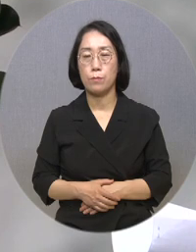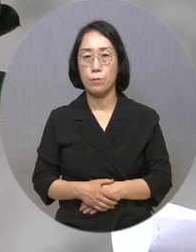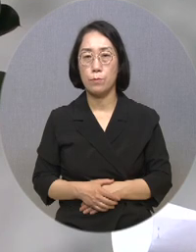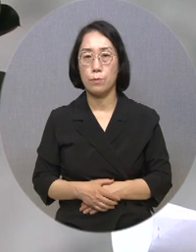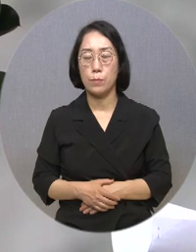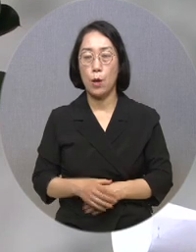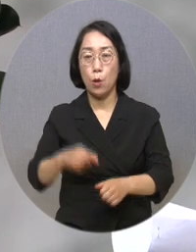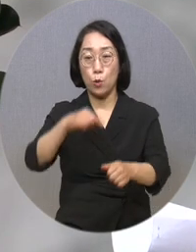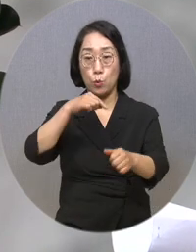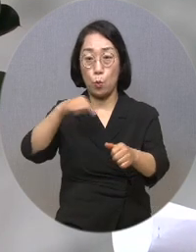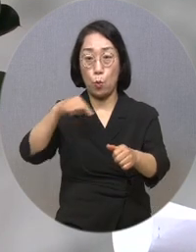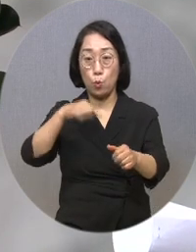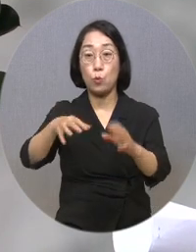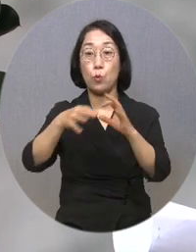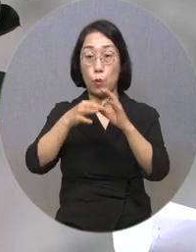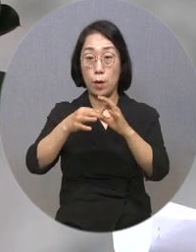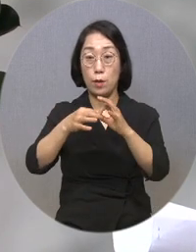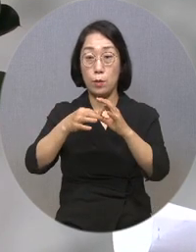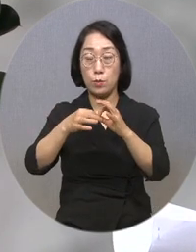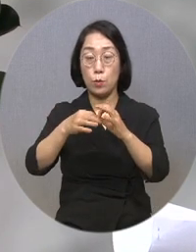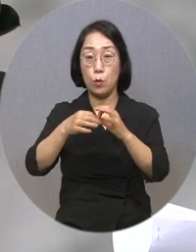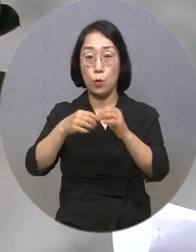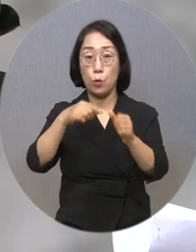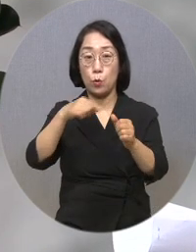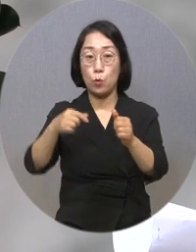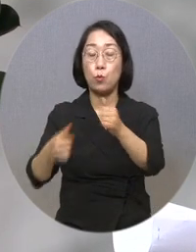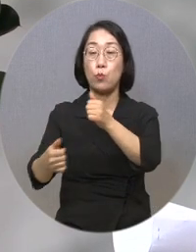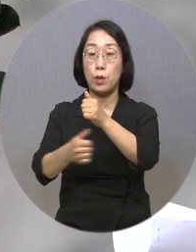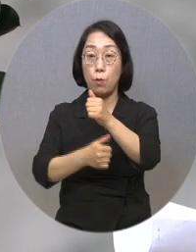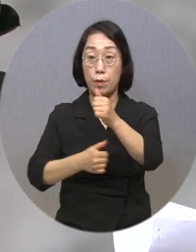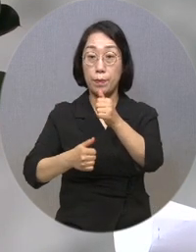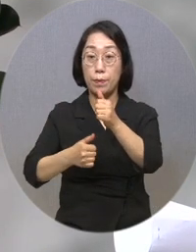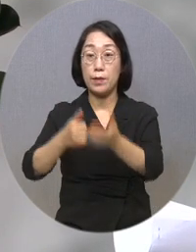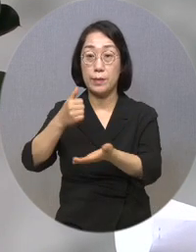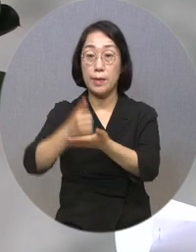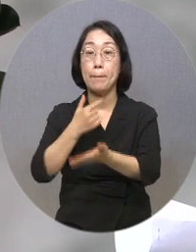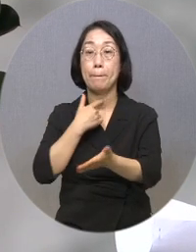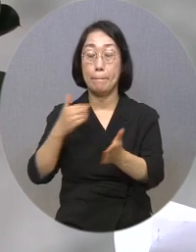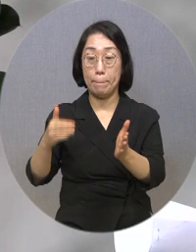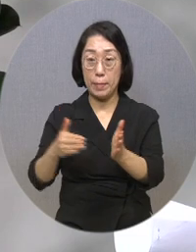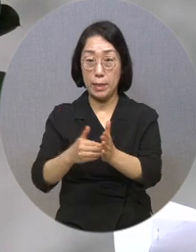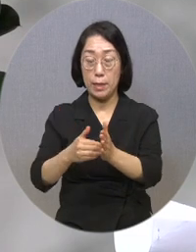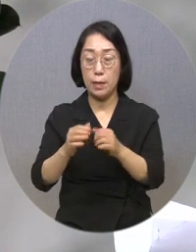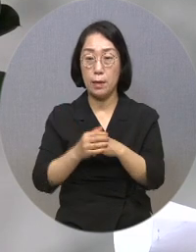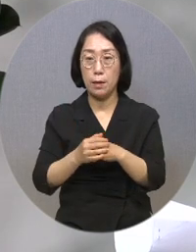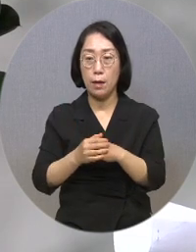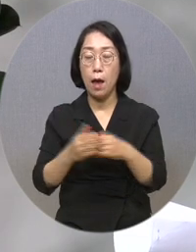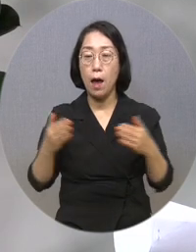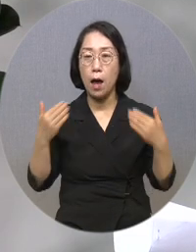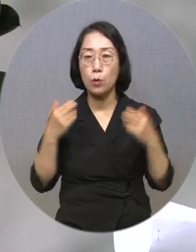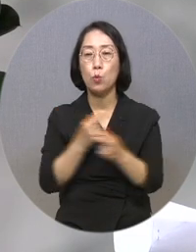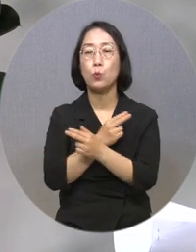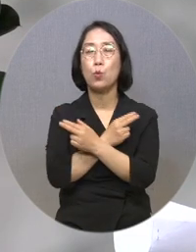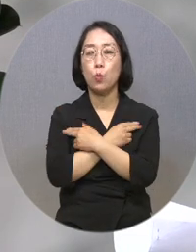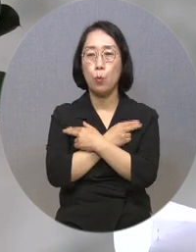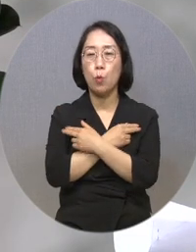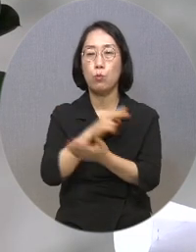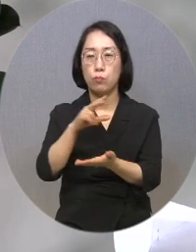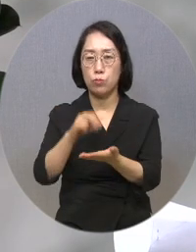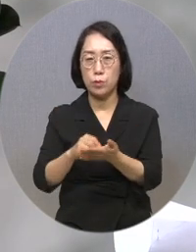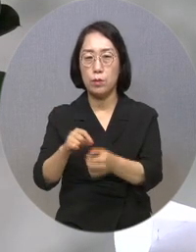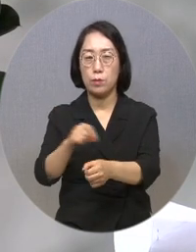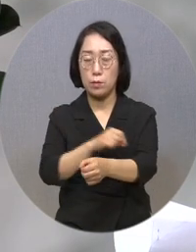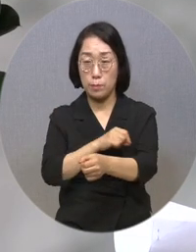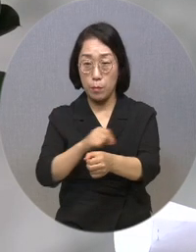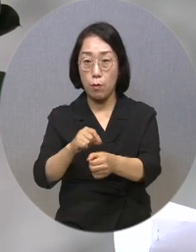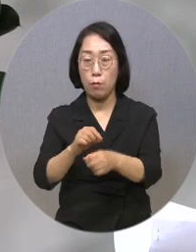교육 관련해서는 제가 교육위원장을 한 바 있습니다. 그 당시에 학교 교복 부분이 가장 큰 현안인데